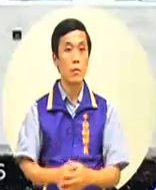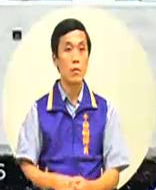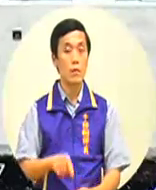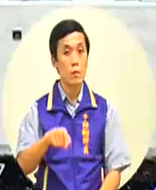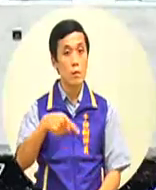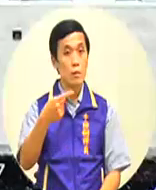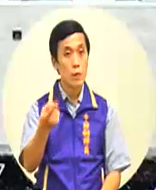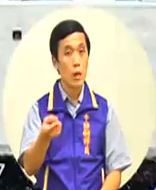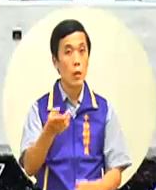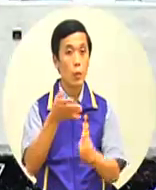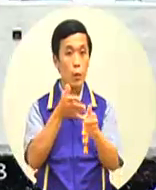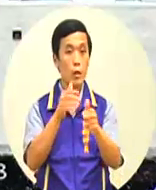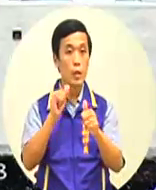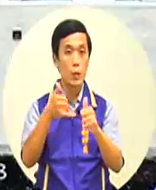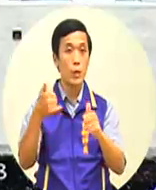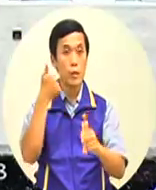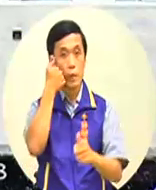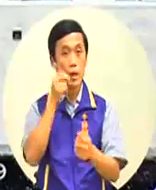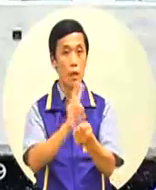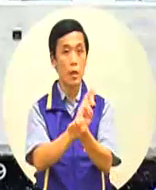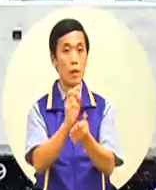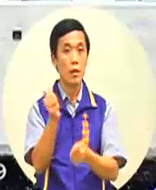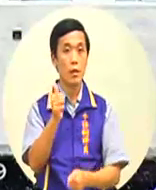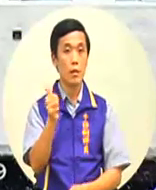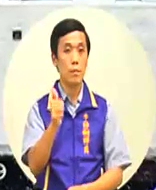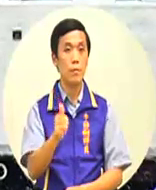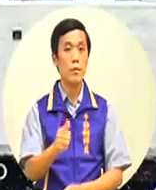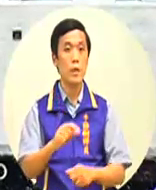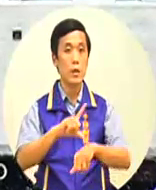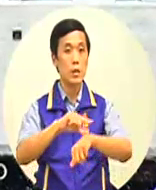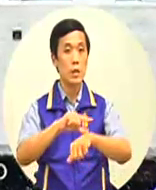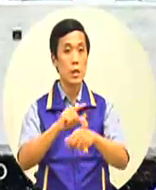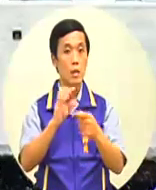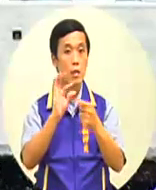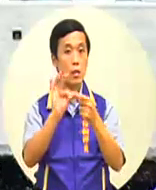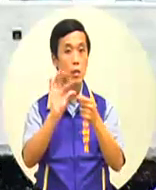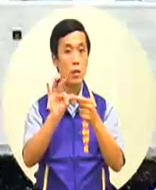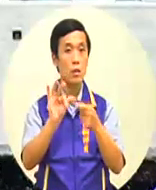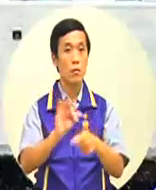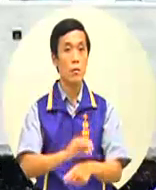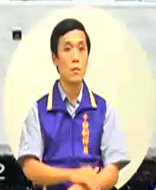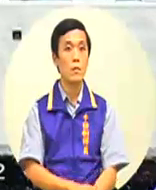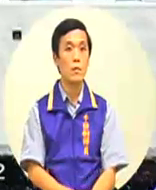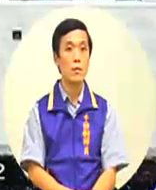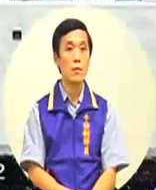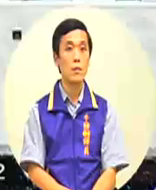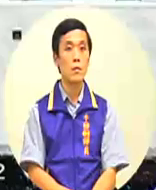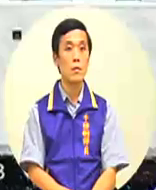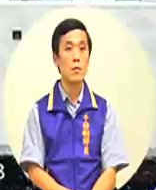接下来质询的议员是林明杰议员，时间15分钟。